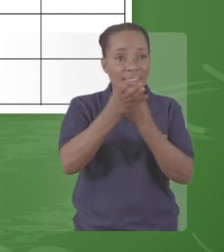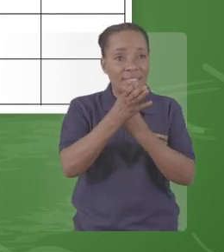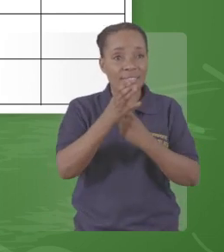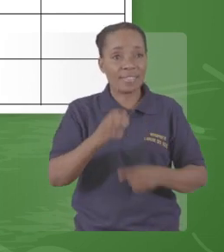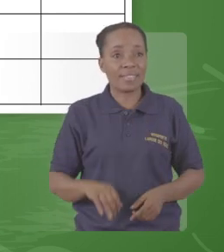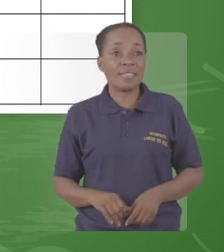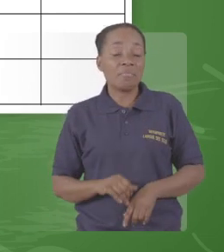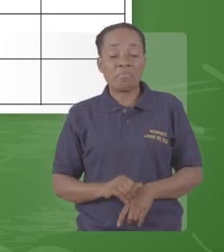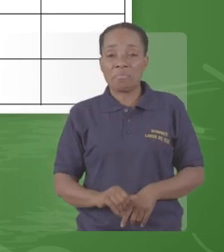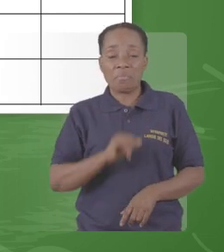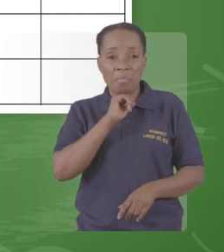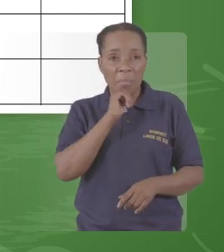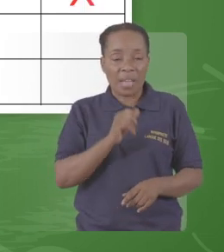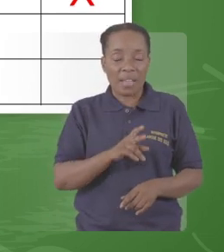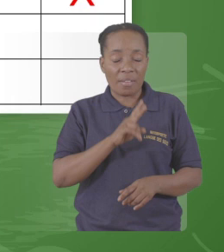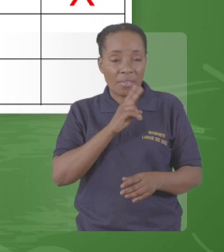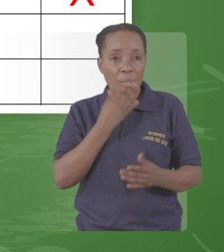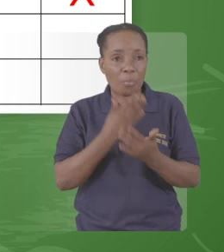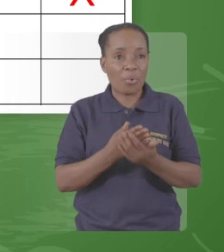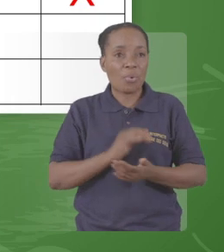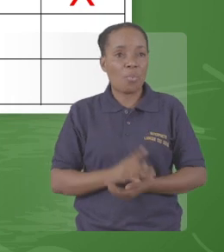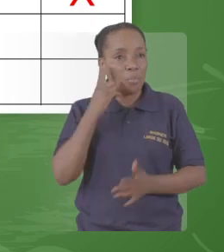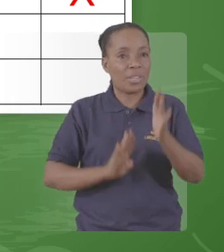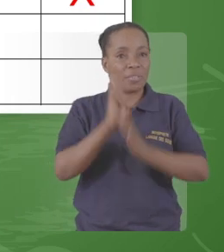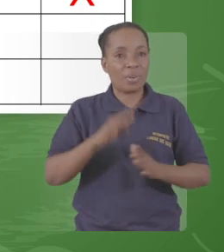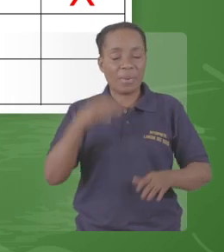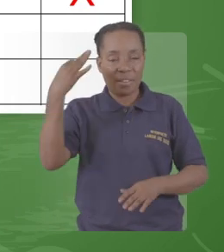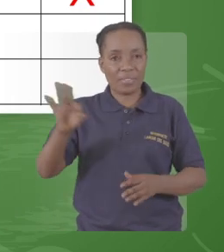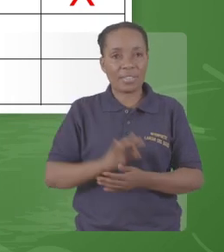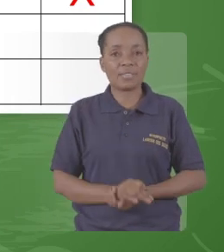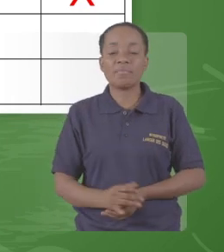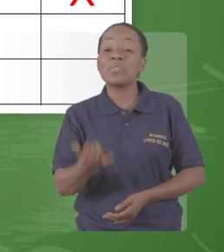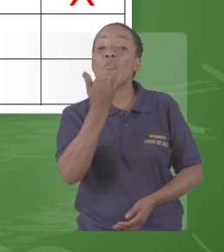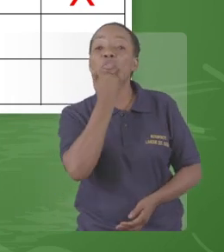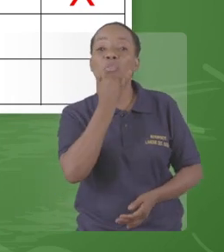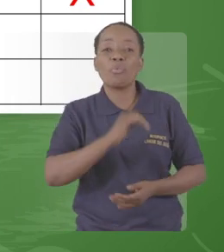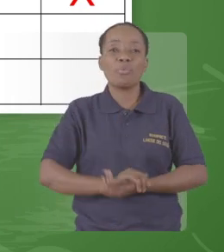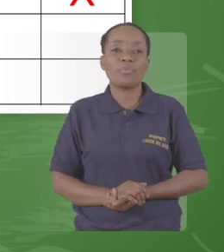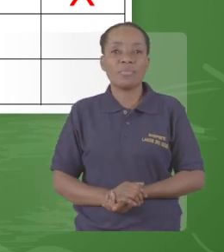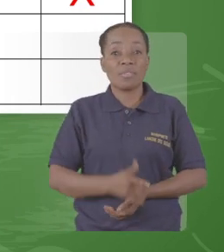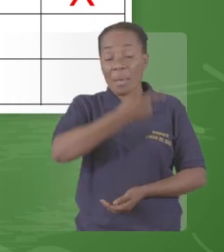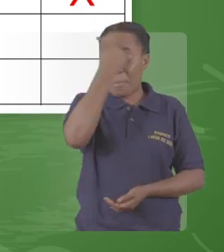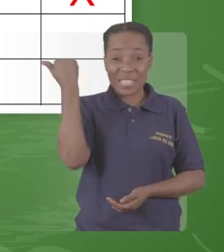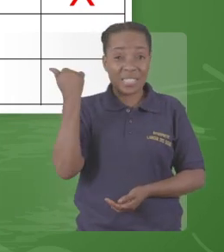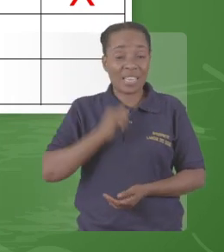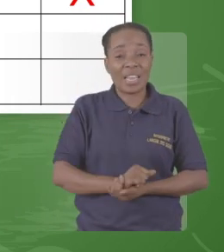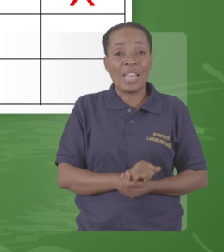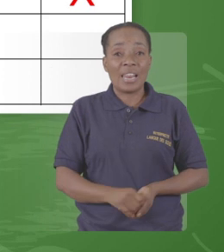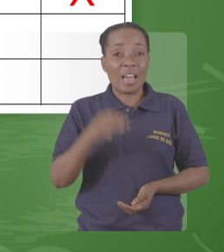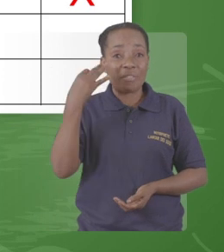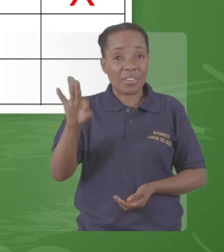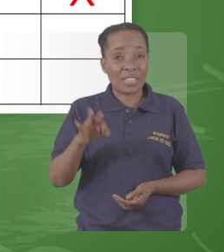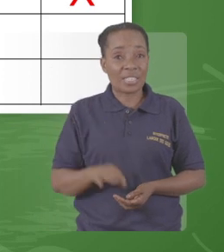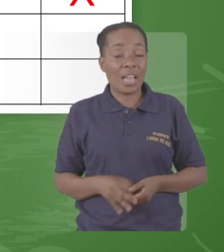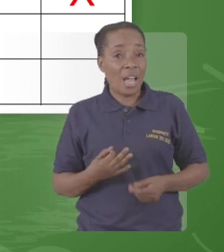peu favorable au développement de la France. Faux. Parce que la France a une variété de domaines